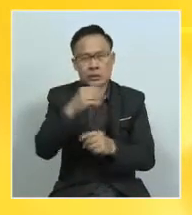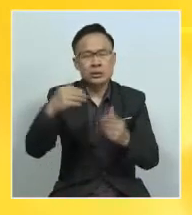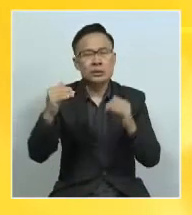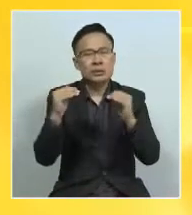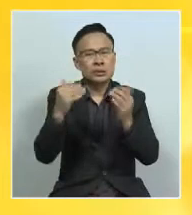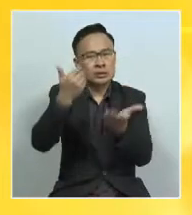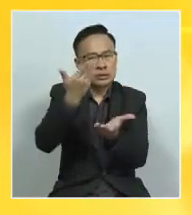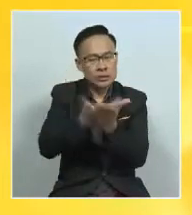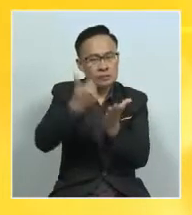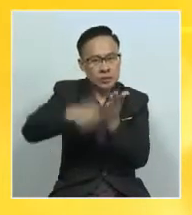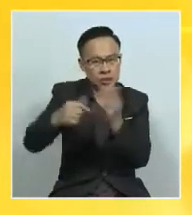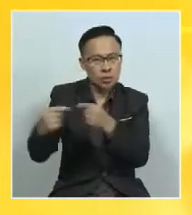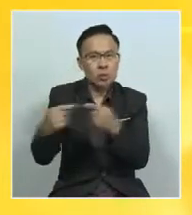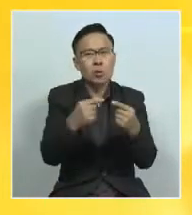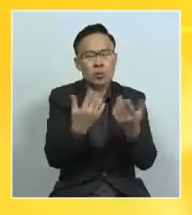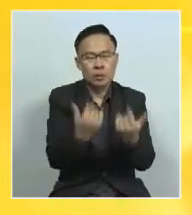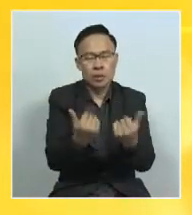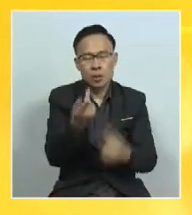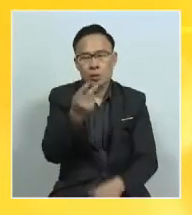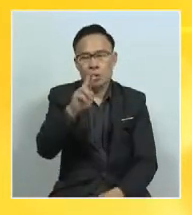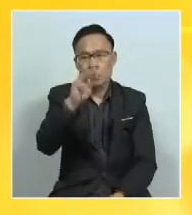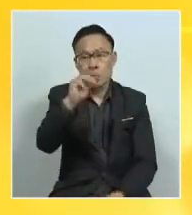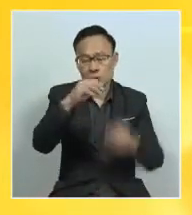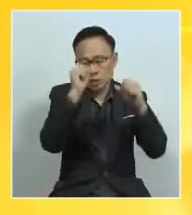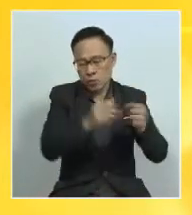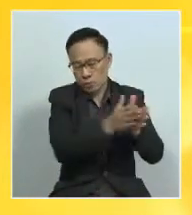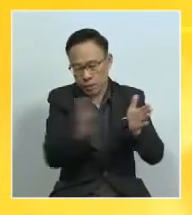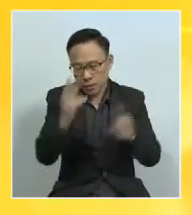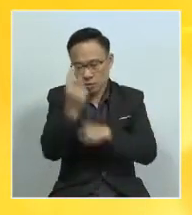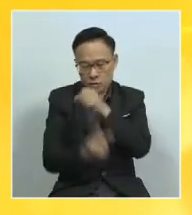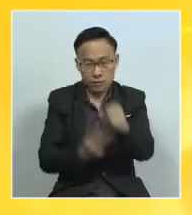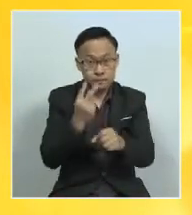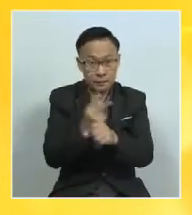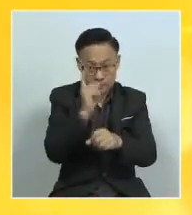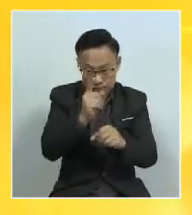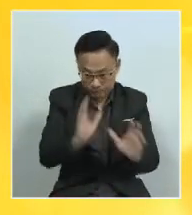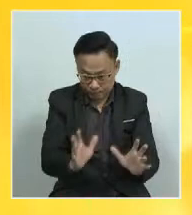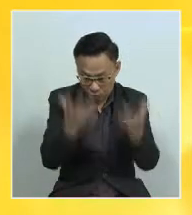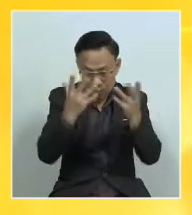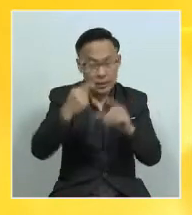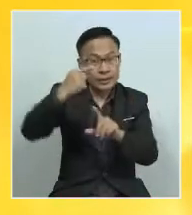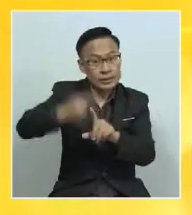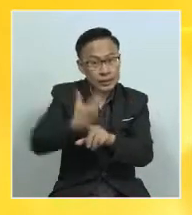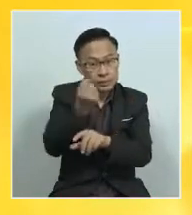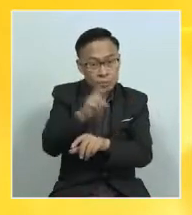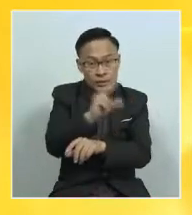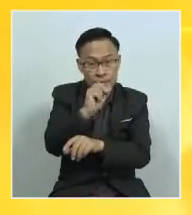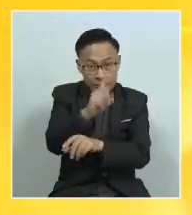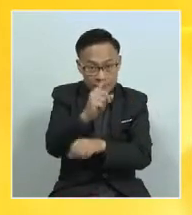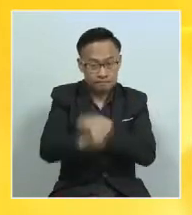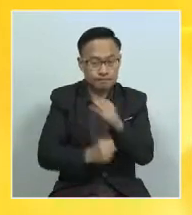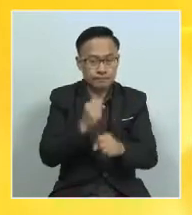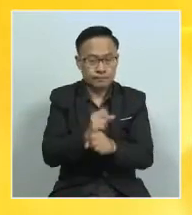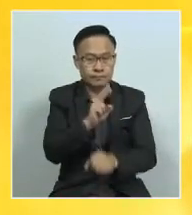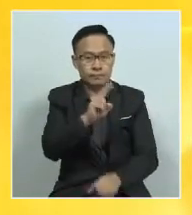นะเขาก็เลยวันนี้นะครับคณะรัฐมนตรีก็ขยายเวลาออกไปอีก2ปีจากเดิมสิ้นสุด31ธันวาคมปีที่แล้ว